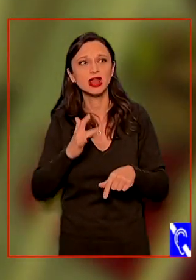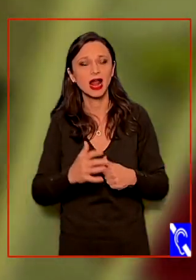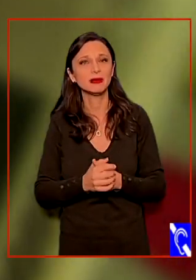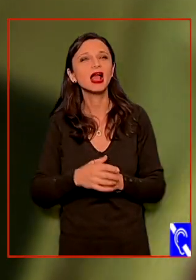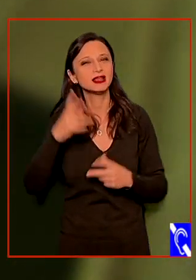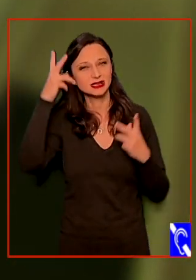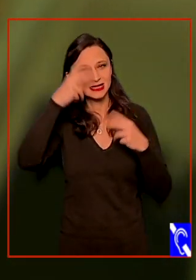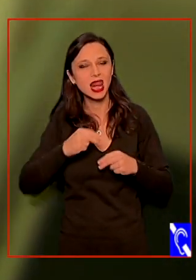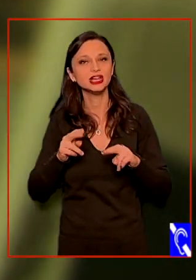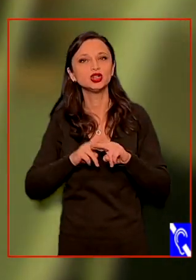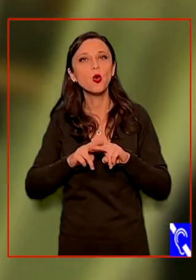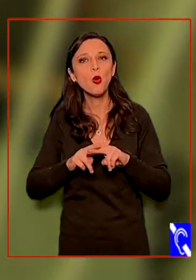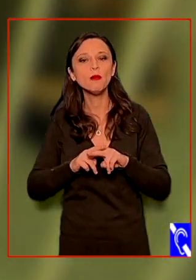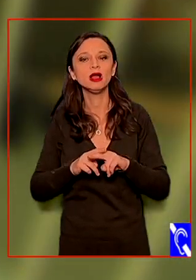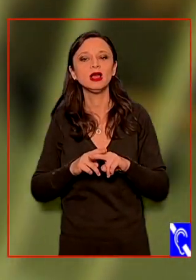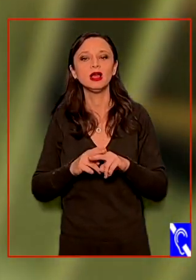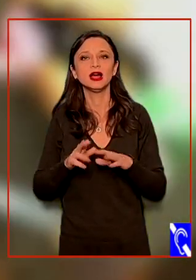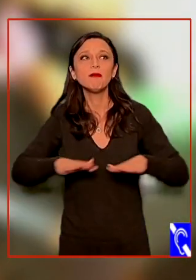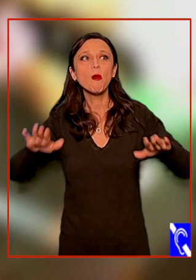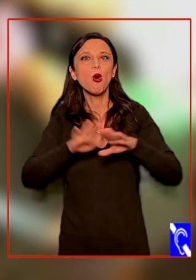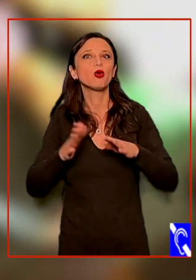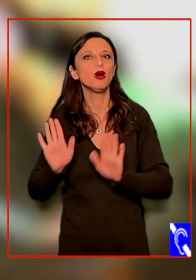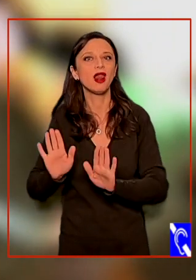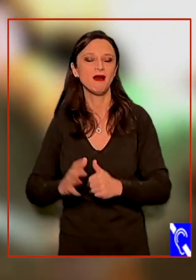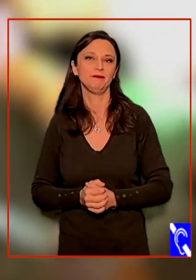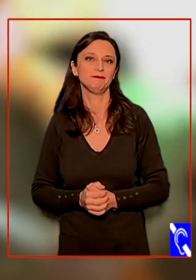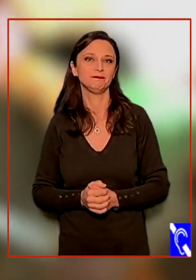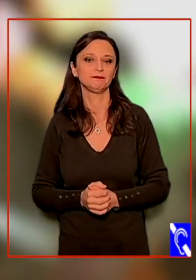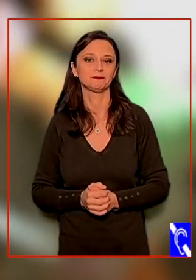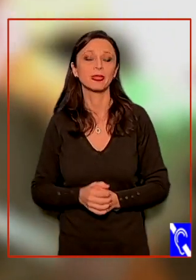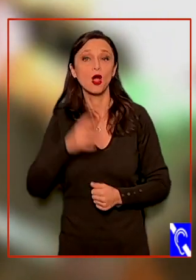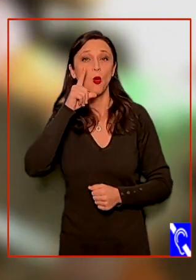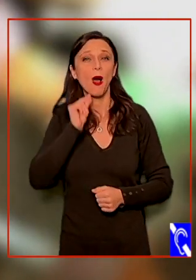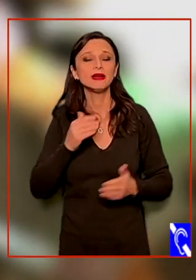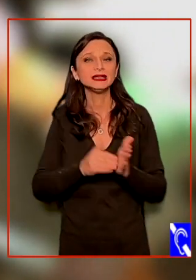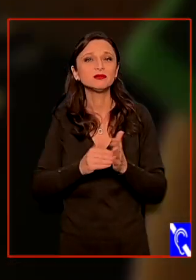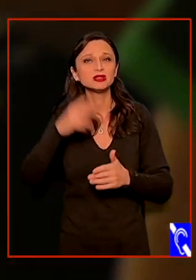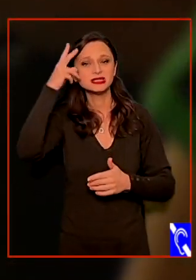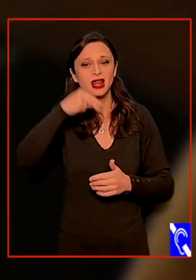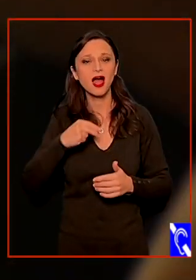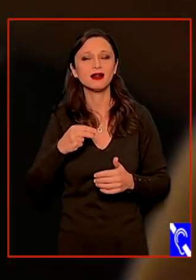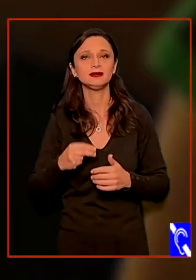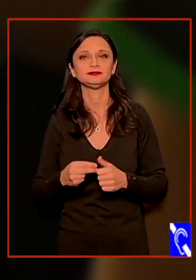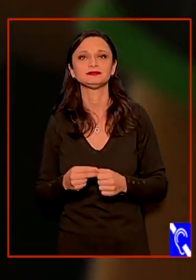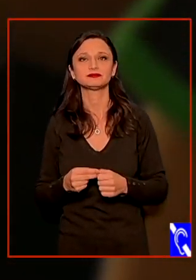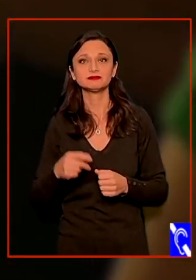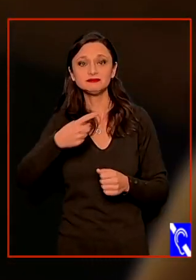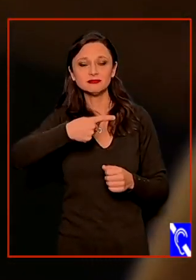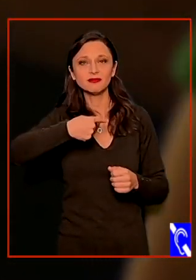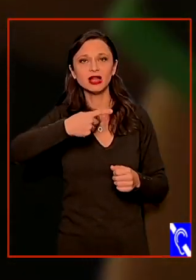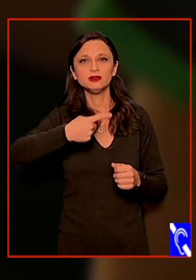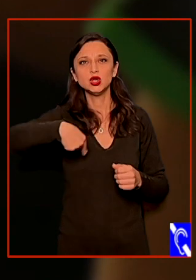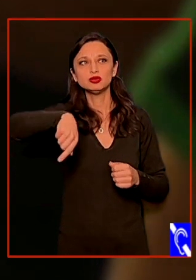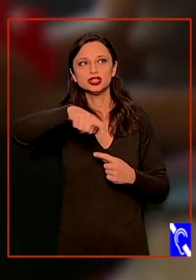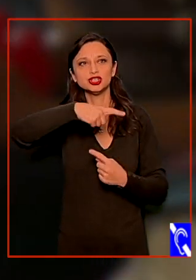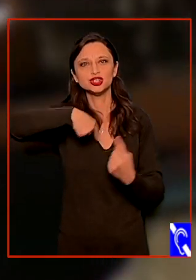orice ar da fi, ca să-ți dai seama cam ce gen de oameni sunt ăia. Oamenii trebuie da să înțeleagă că în cum să zic, cercul ăsta